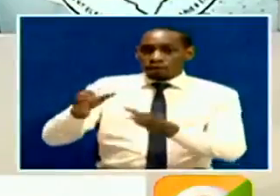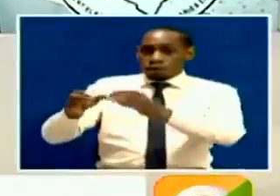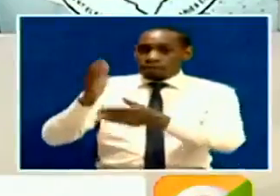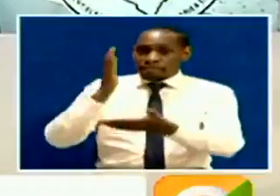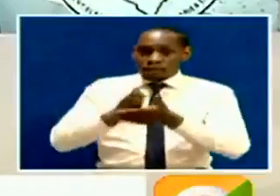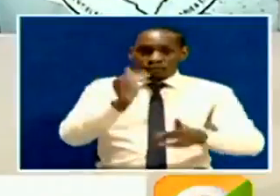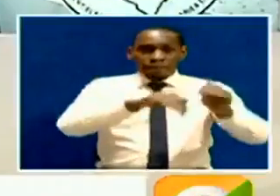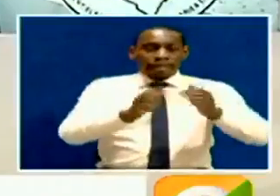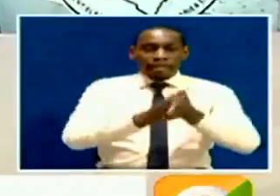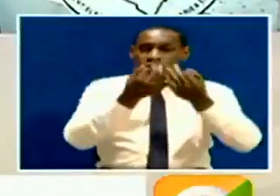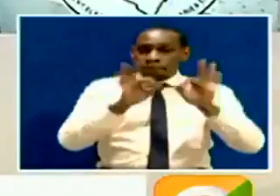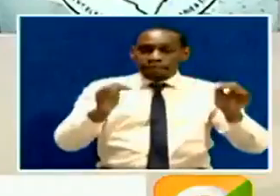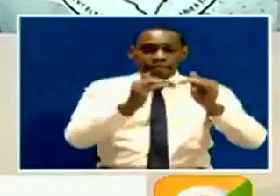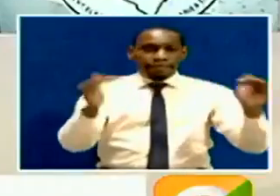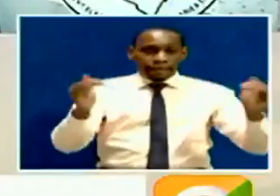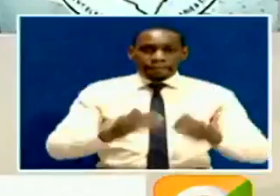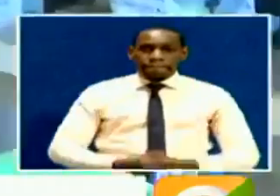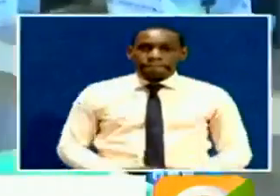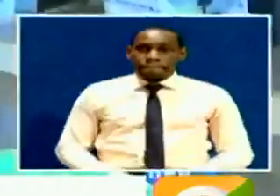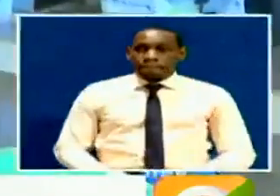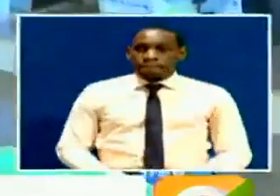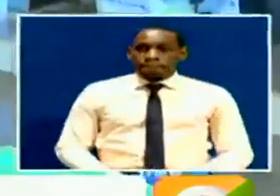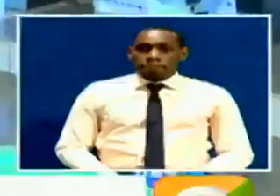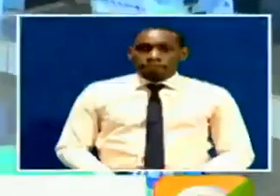uchaguzi huo utakuwa huru na wa haki.